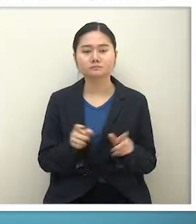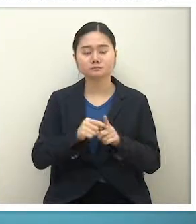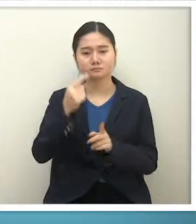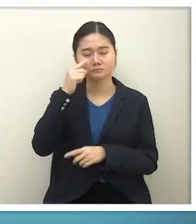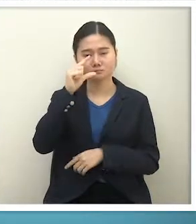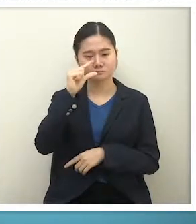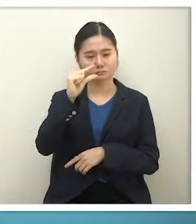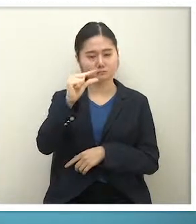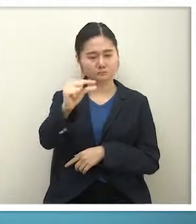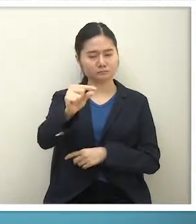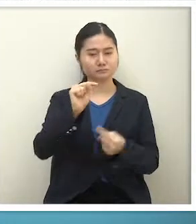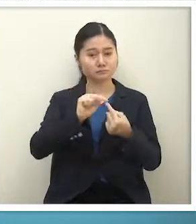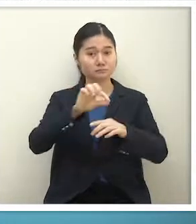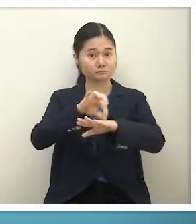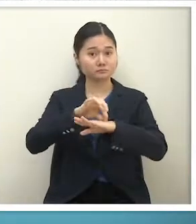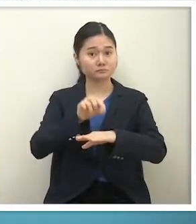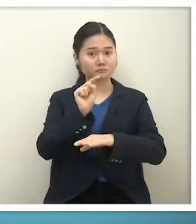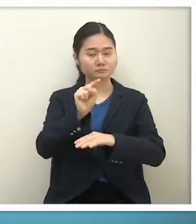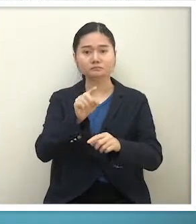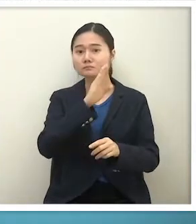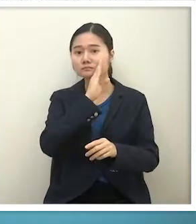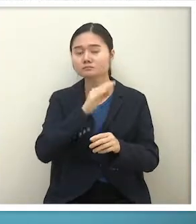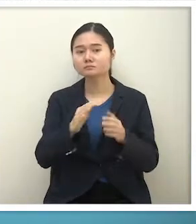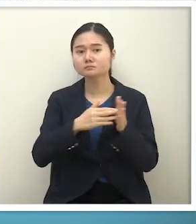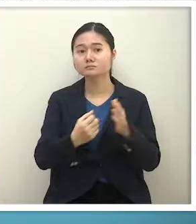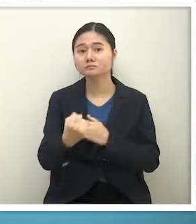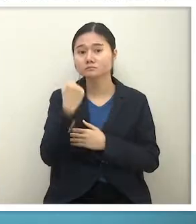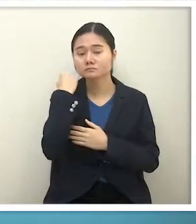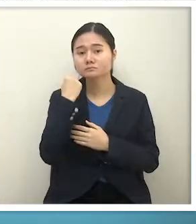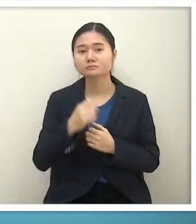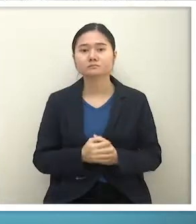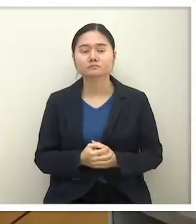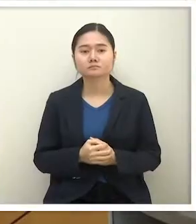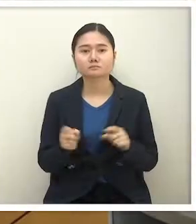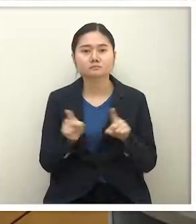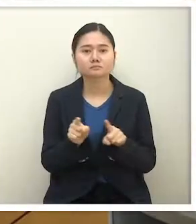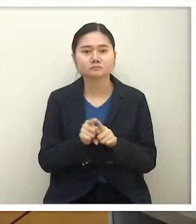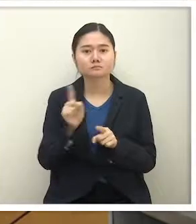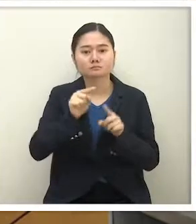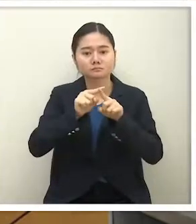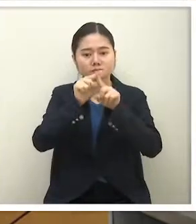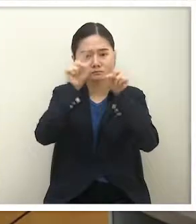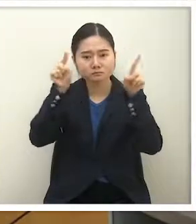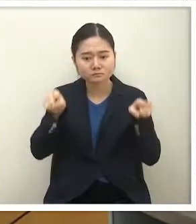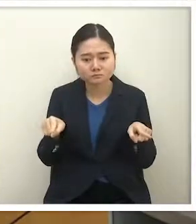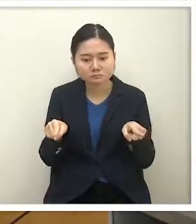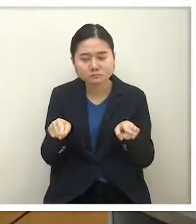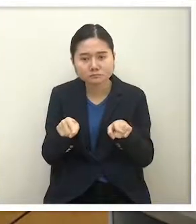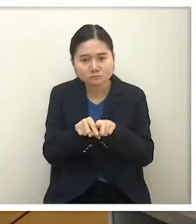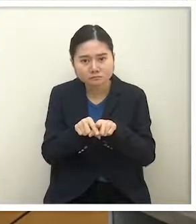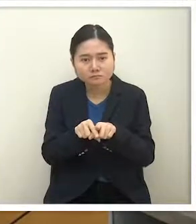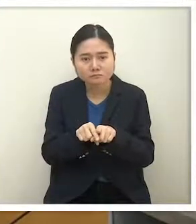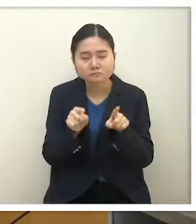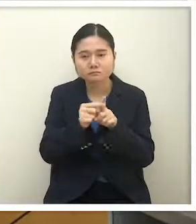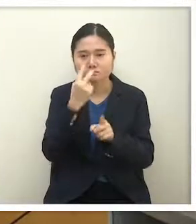าเราให้เรามองไปจุดนั้นด้วยการที่ใส่สีเข้มแถวๆนี้มันเหมือนเป็นกรอบบังตาให้เรา